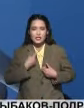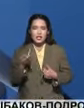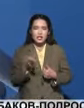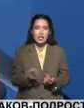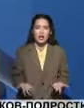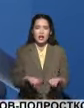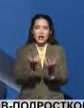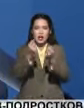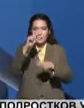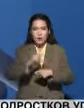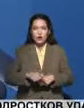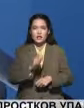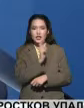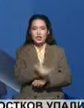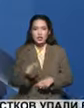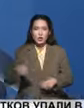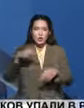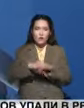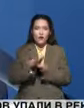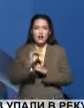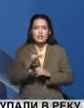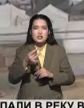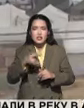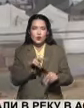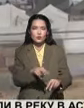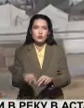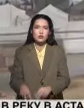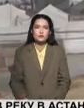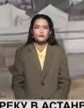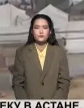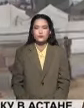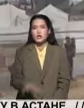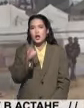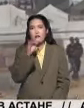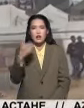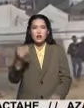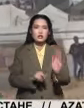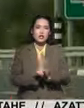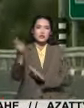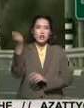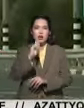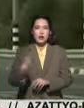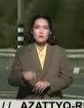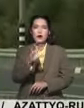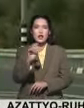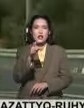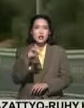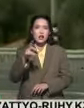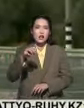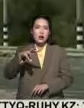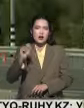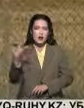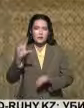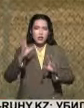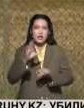поддержки сирийского народа и процесса внутрисирийского урегулирования. В то же время с началом войны между Израилем и Хамас